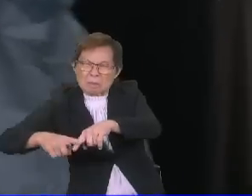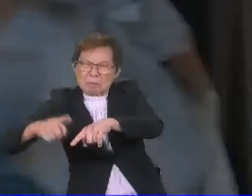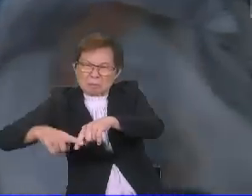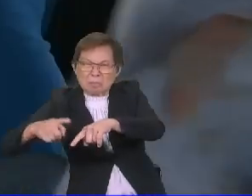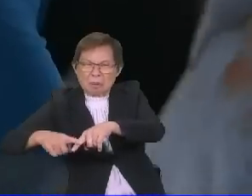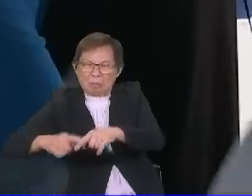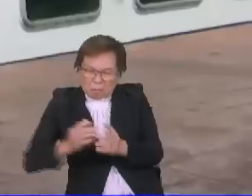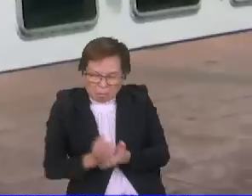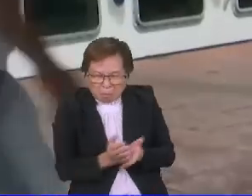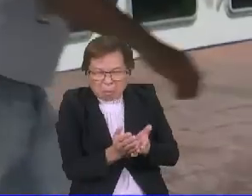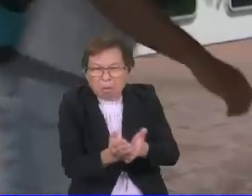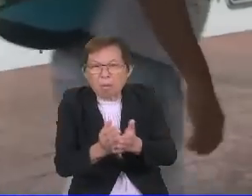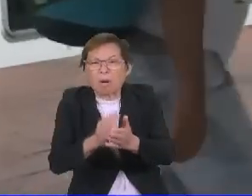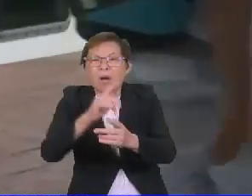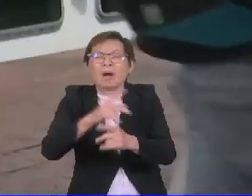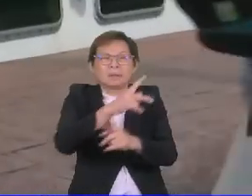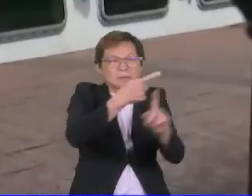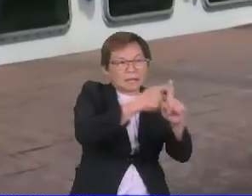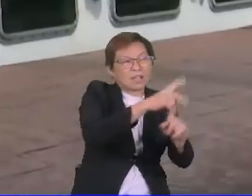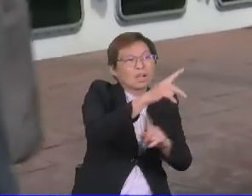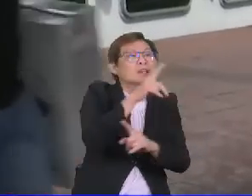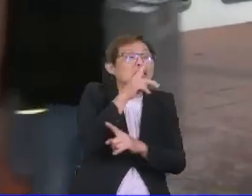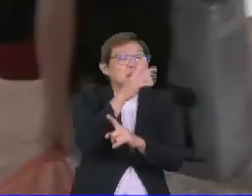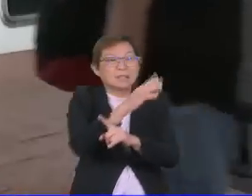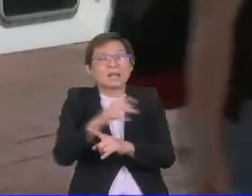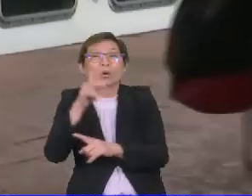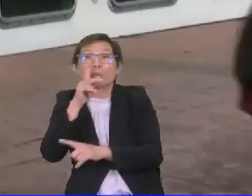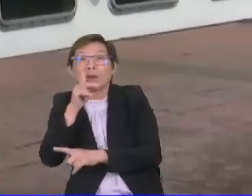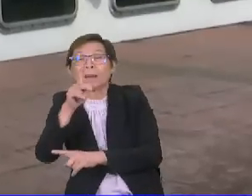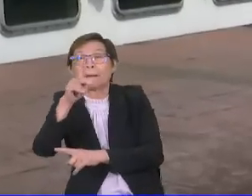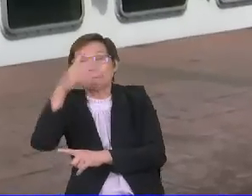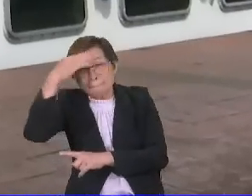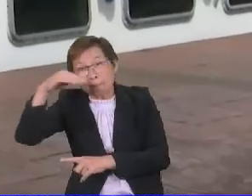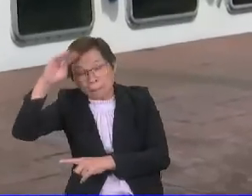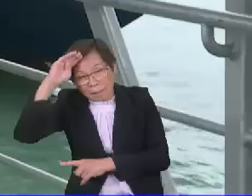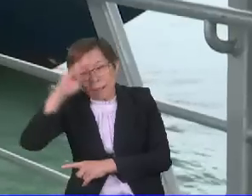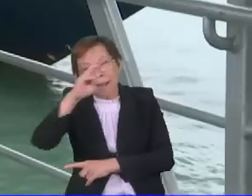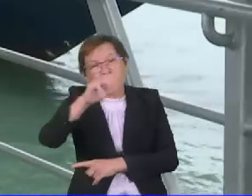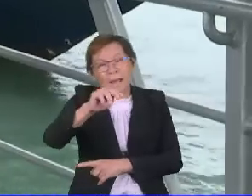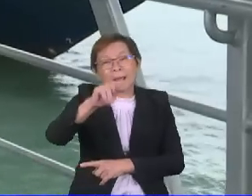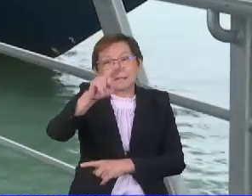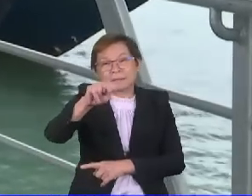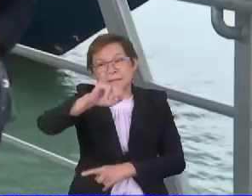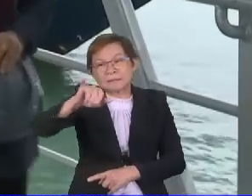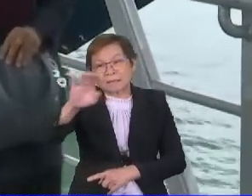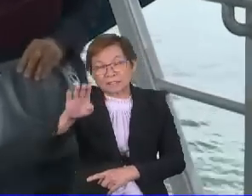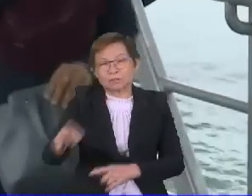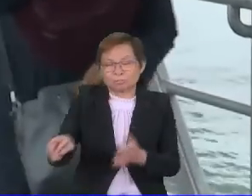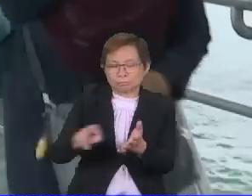pelayaran di terminal Ferry Kuala Kedah dan Kuala Perlis Muhammad najma'shur party